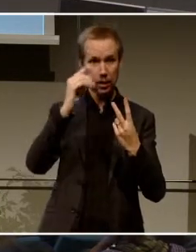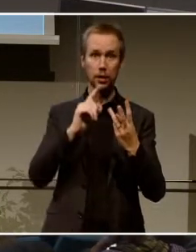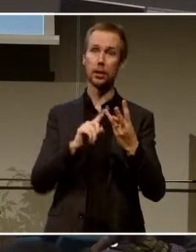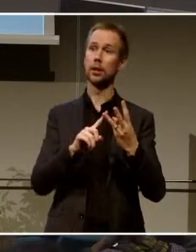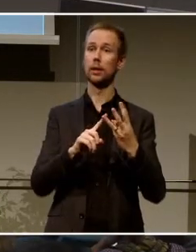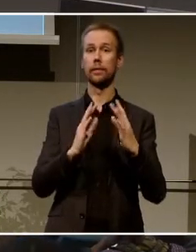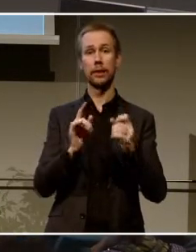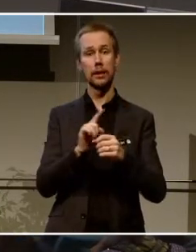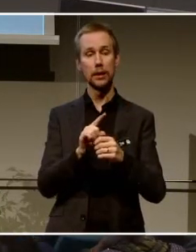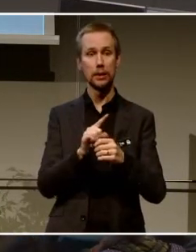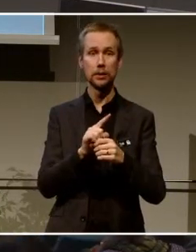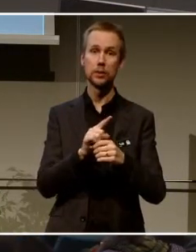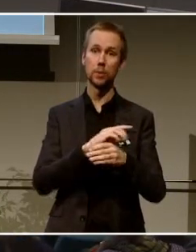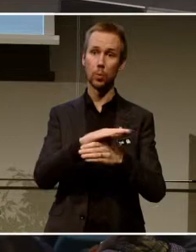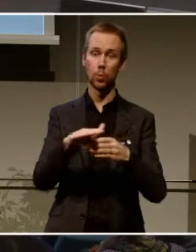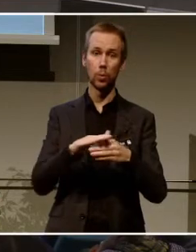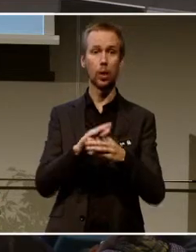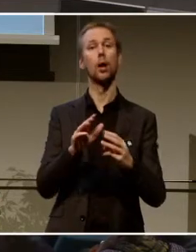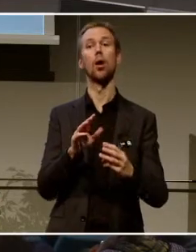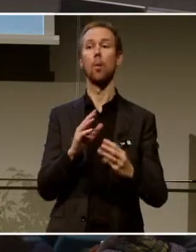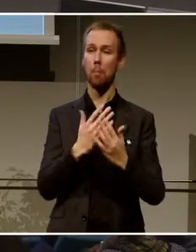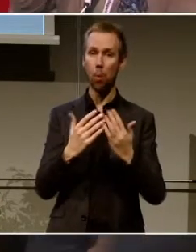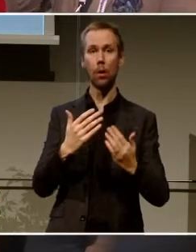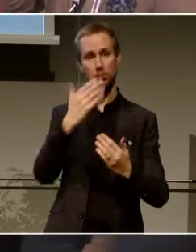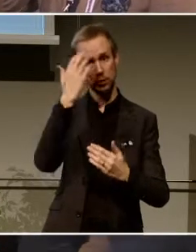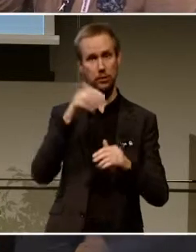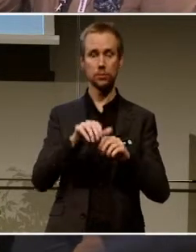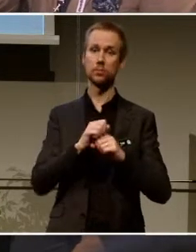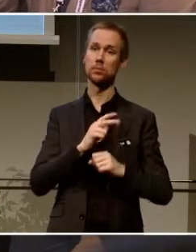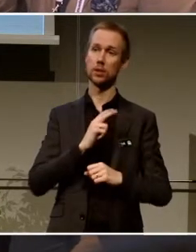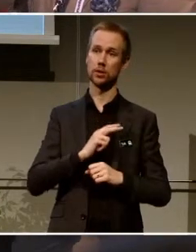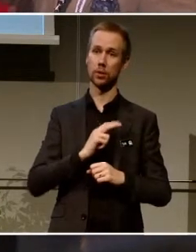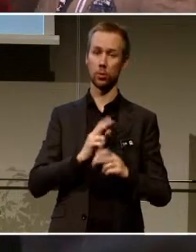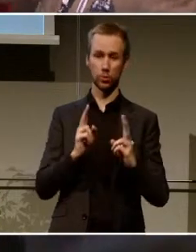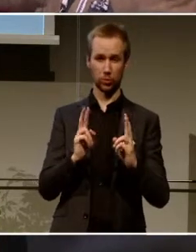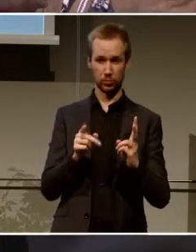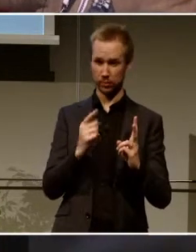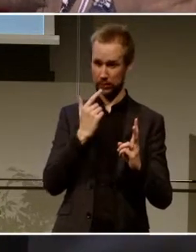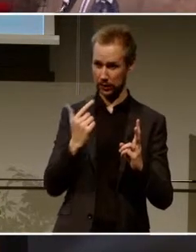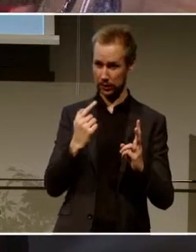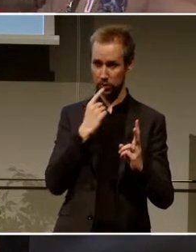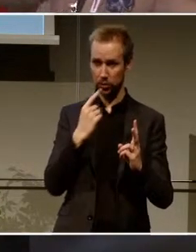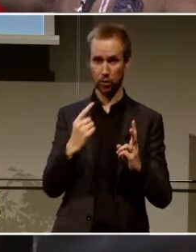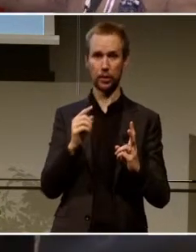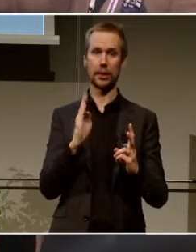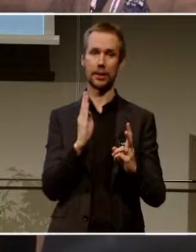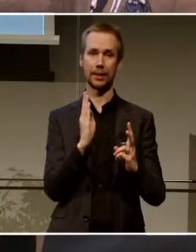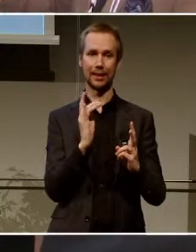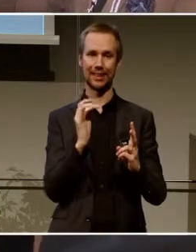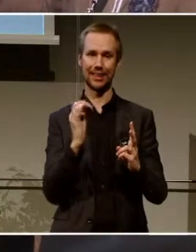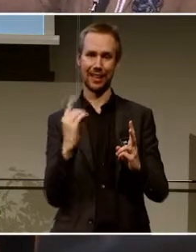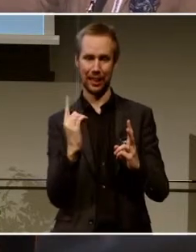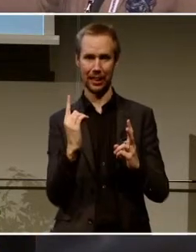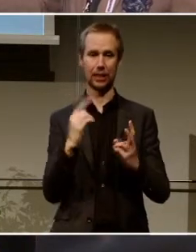ta på sig den här manteln. Så jag tror utifrån lite av det du sa, Teresa, så att de här digidelcenter, de kan hamna på lite olika